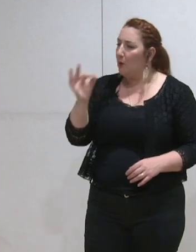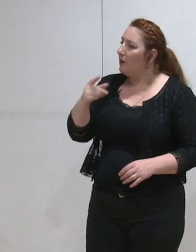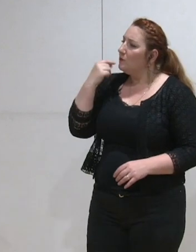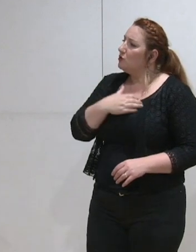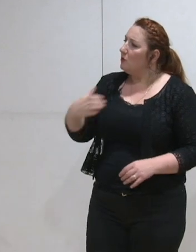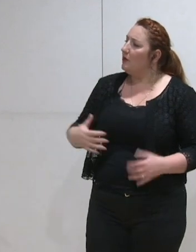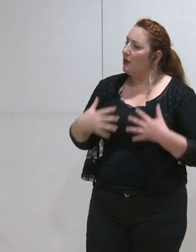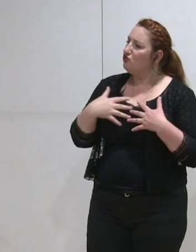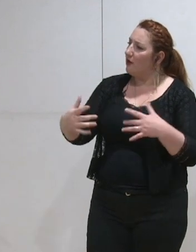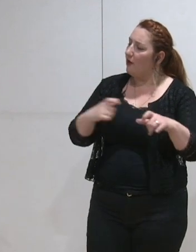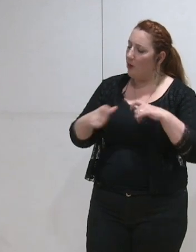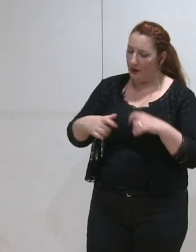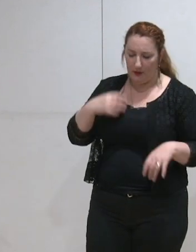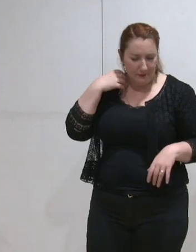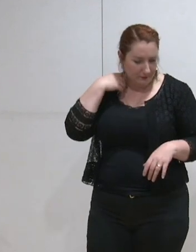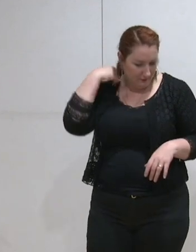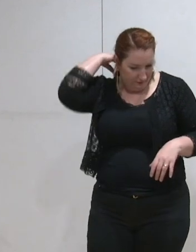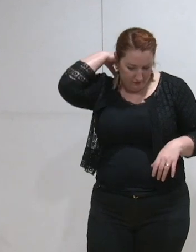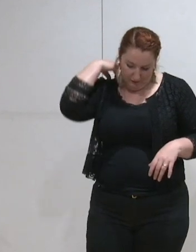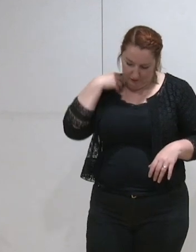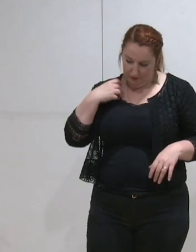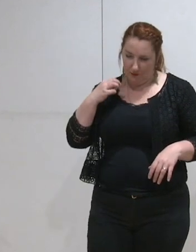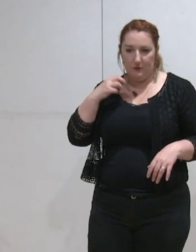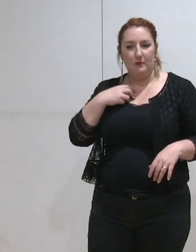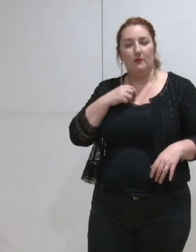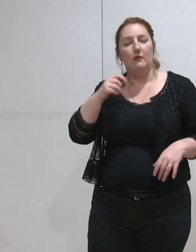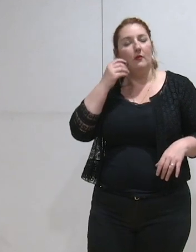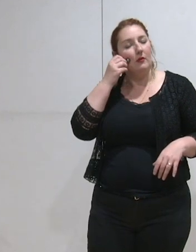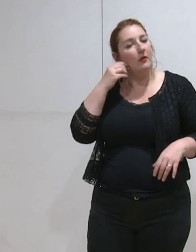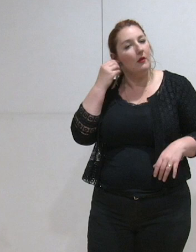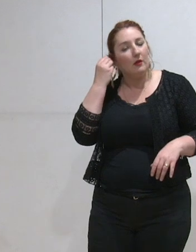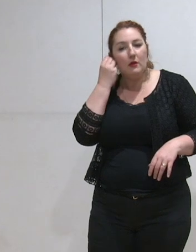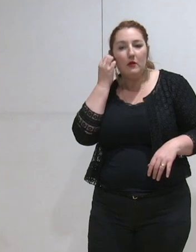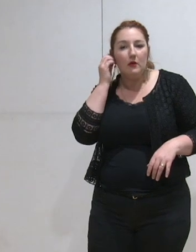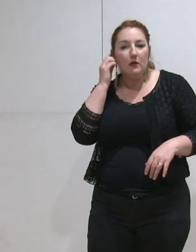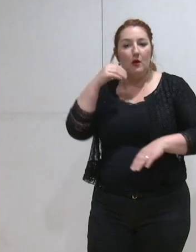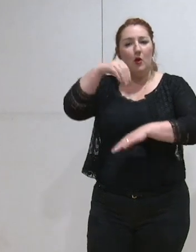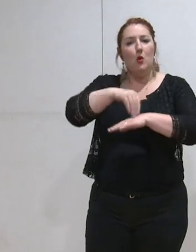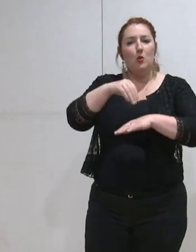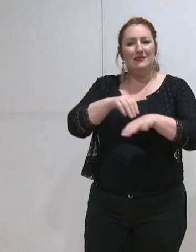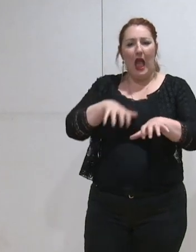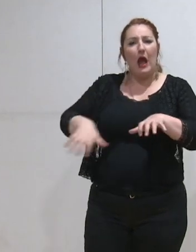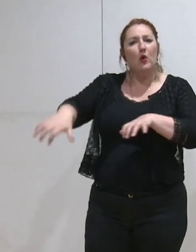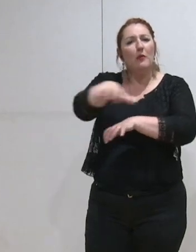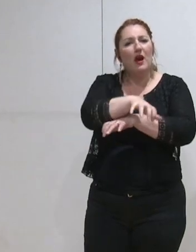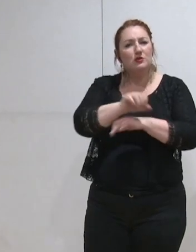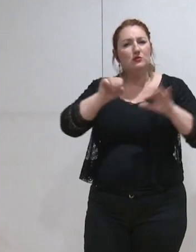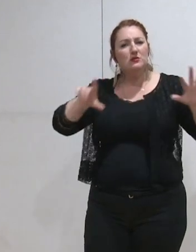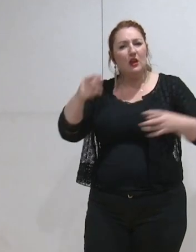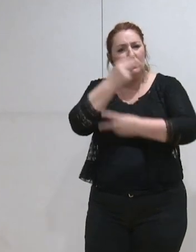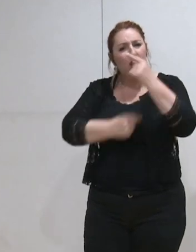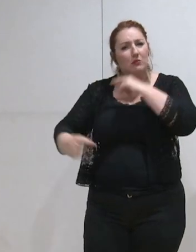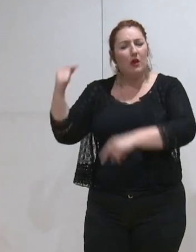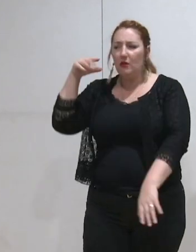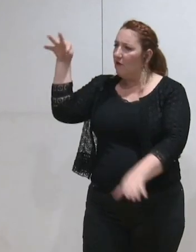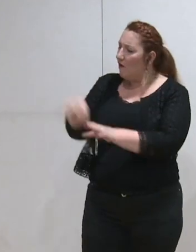collègues nous sommes assez surpris du vote émis le 7 novembre dernier par le conseil de l'agglomération les élus souhaitent